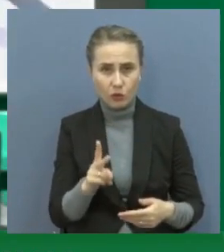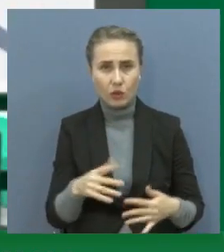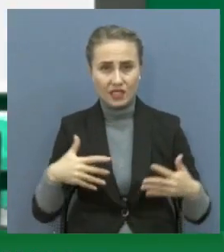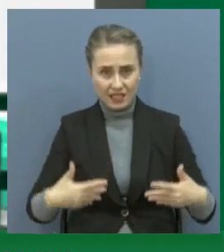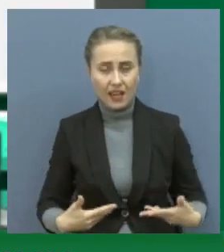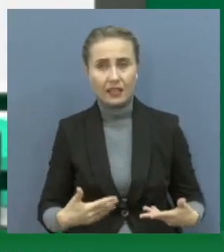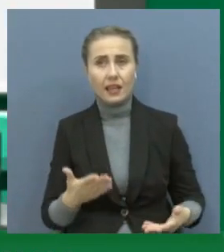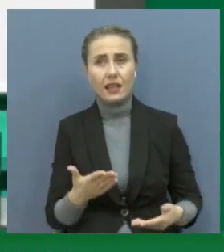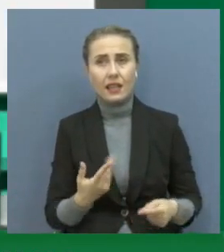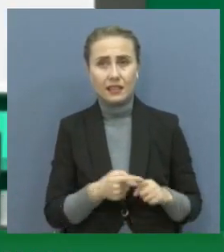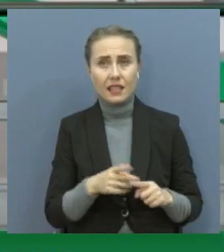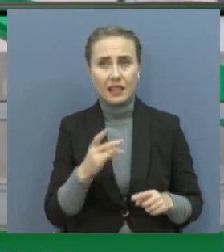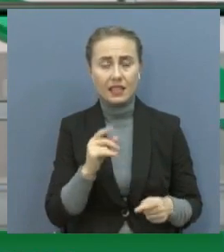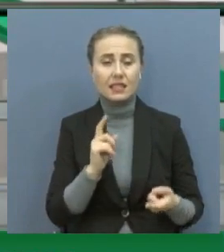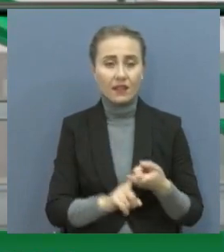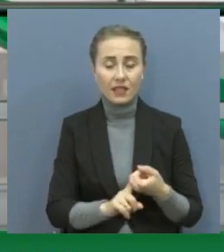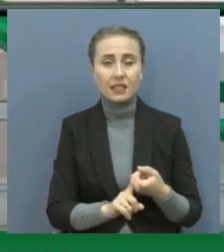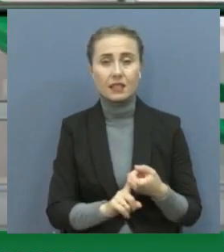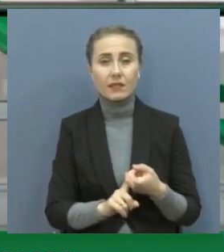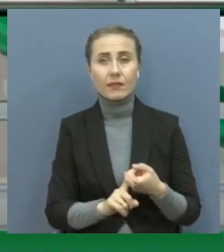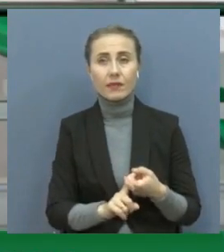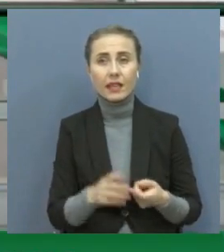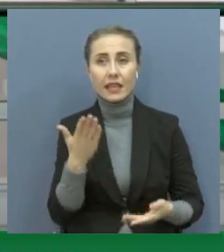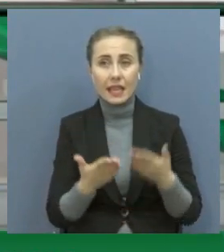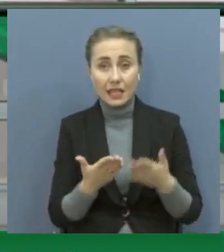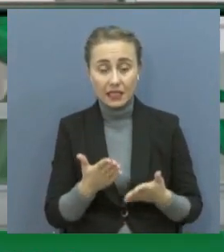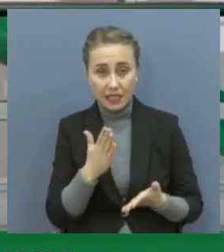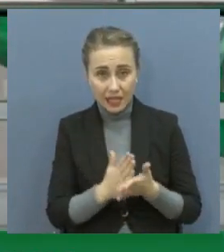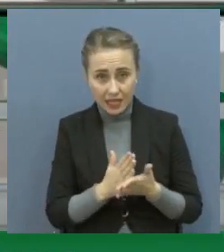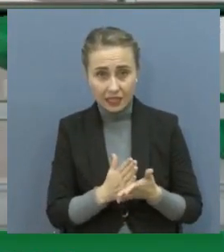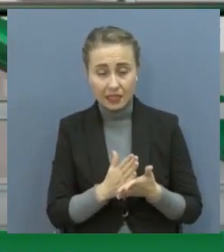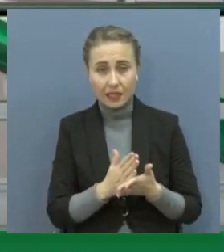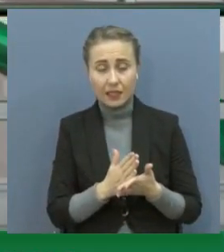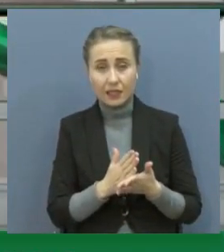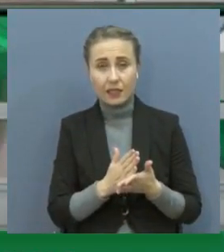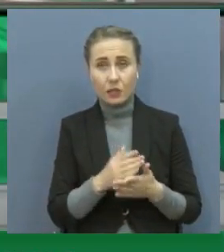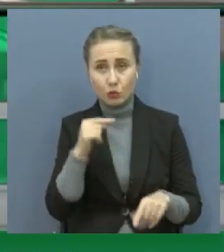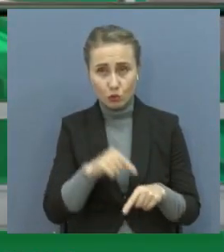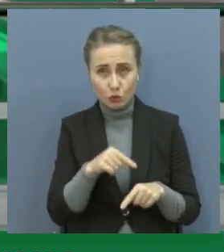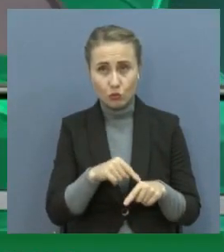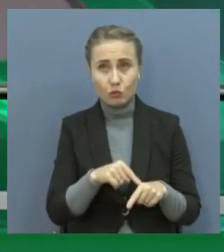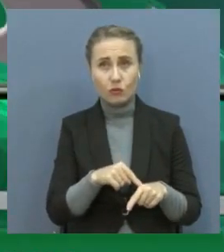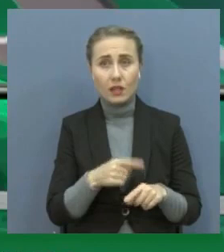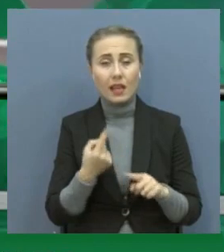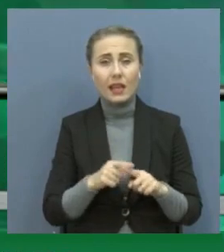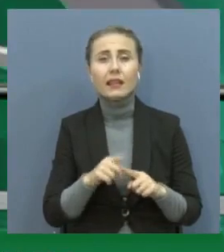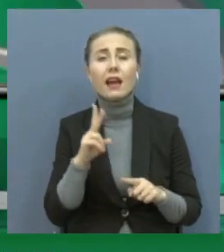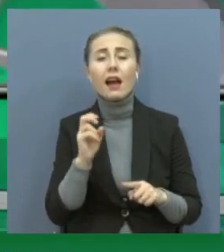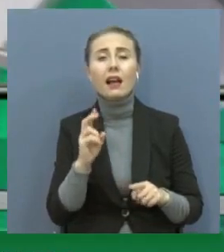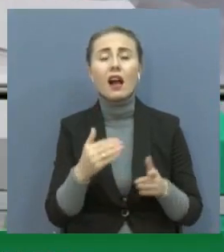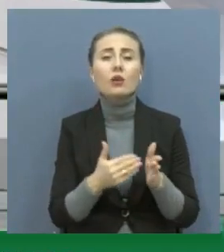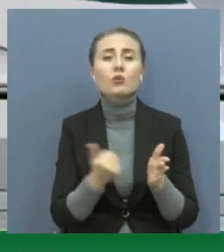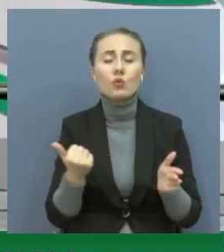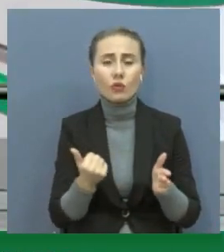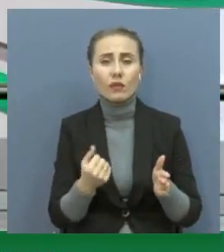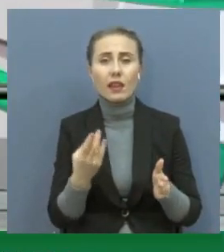страдают от этой зависимости, если хоть какие-то признаки появились, вот, они это чувствуют, это как зов, то